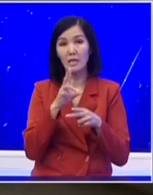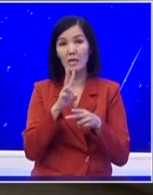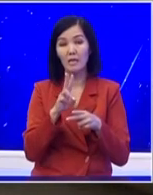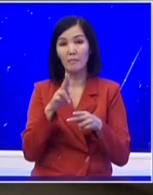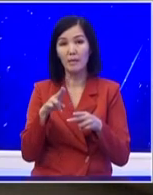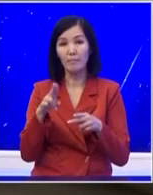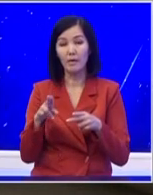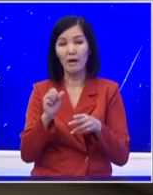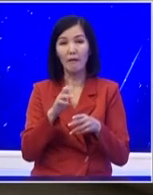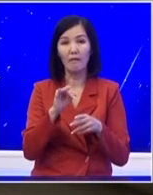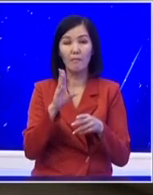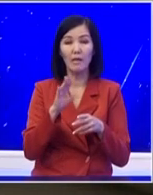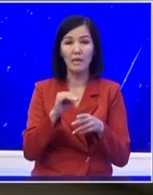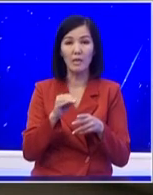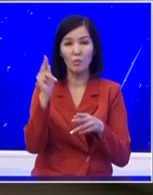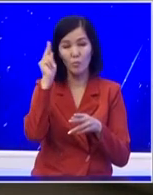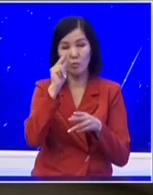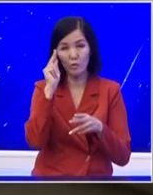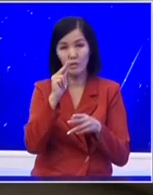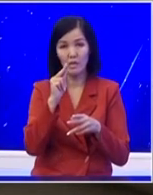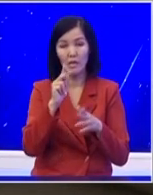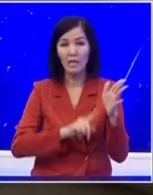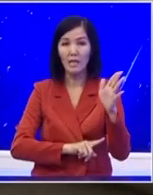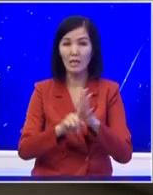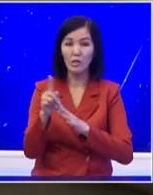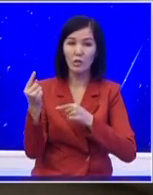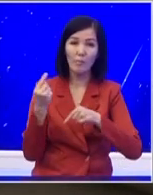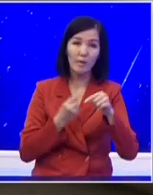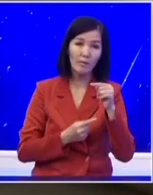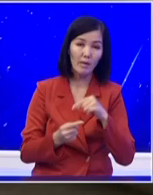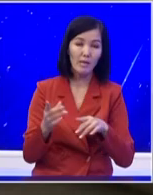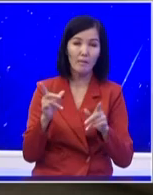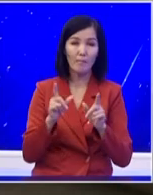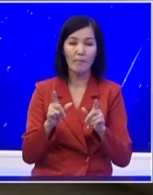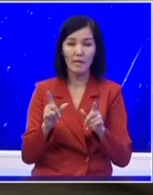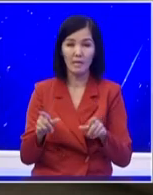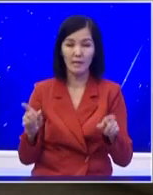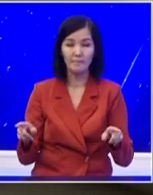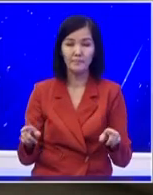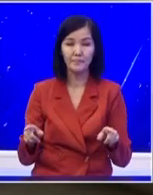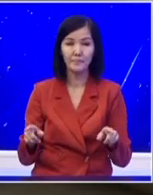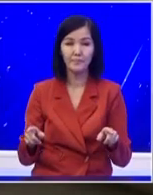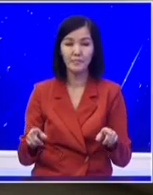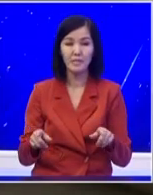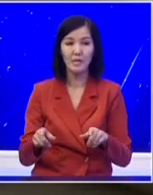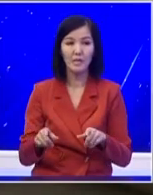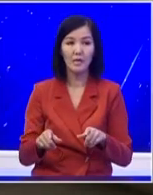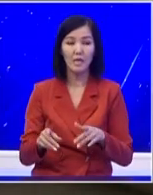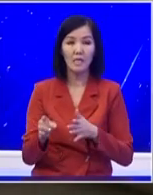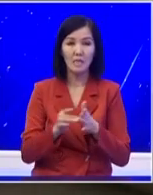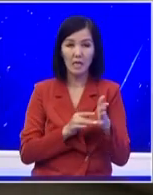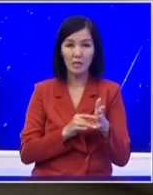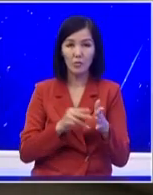«Атамикен» производит курсы обучения для начинающих, получается, предпринимателей. И вслед за